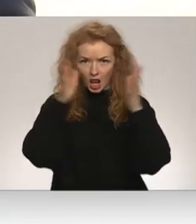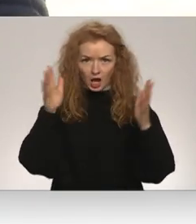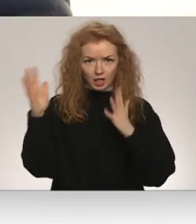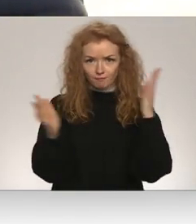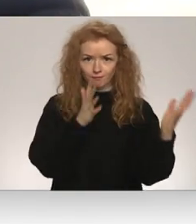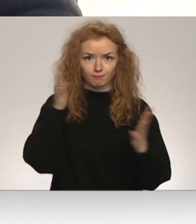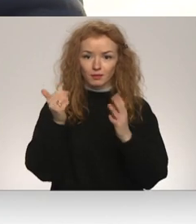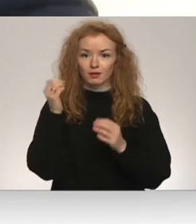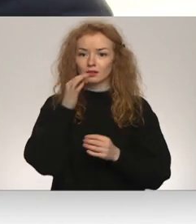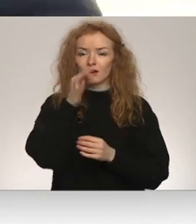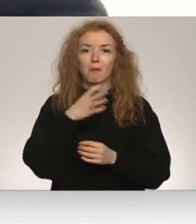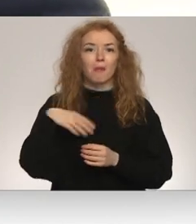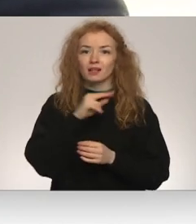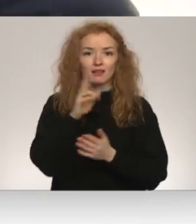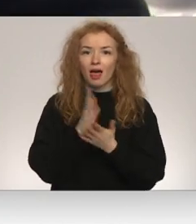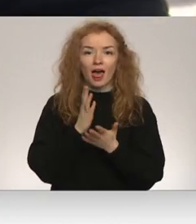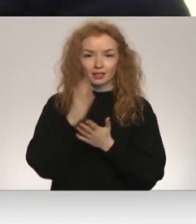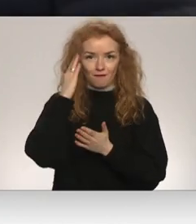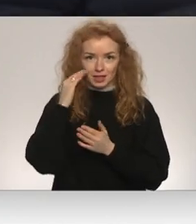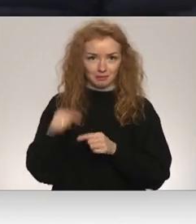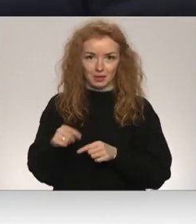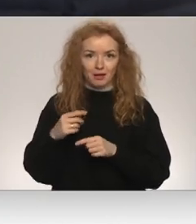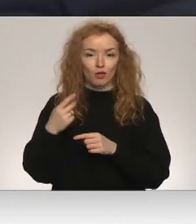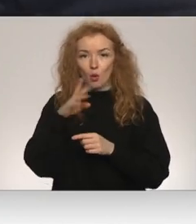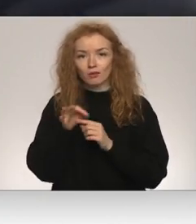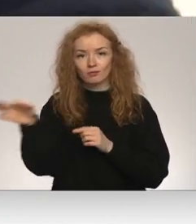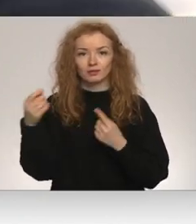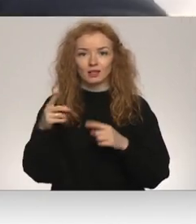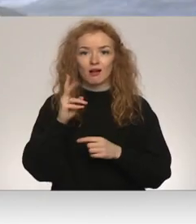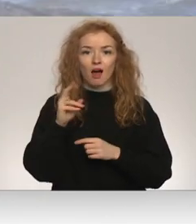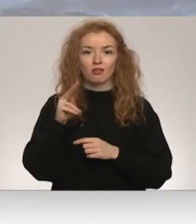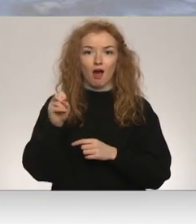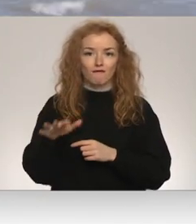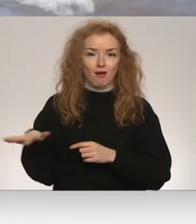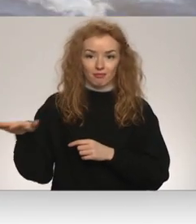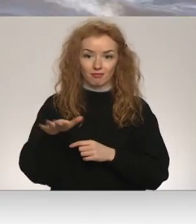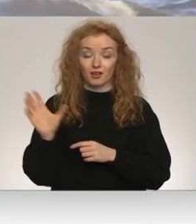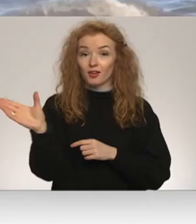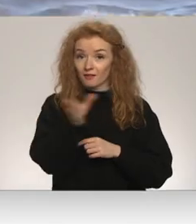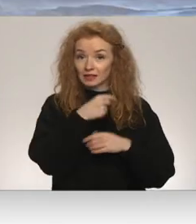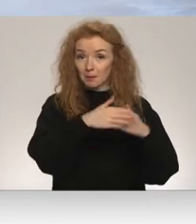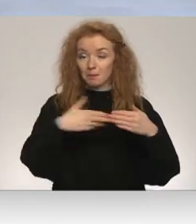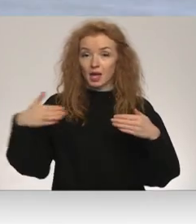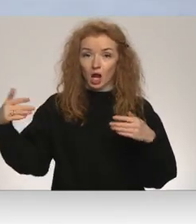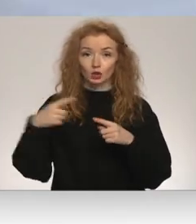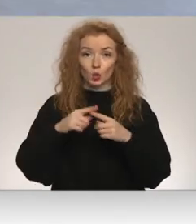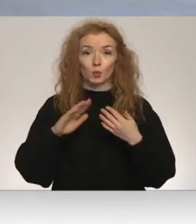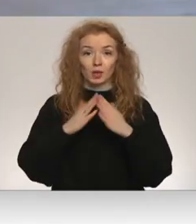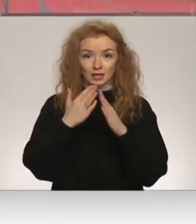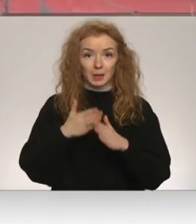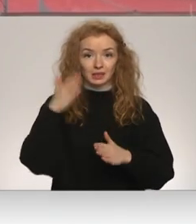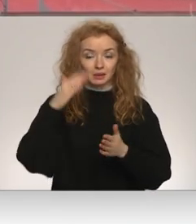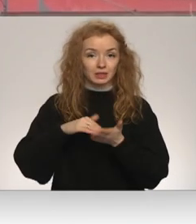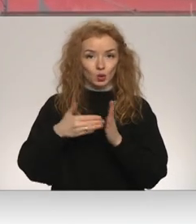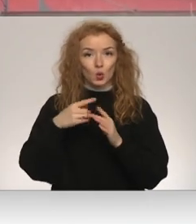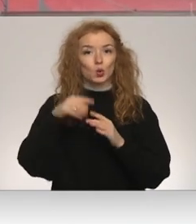Ventspilī? Nezinu, mēs neesam Ventspilnieki. Nē, šogad vispār jā. Un no kurienes jūs esat? No Kandavas. Visos Latvijas piekrastes novados un pilsētās bīstamā situācija